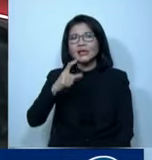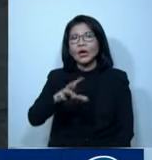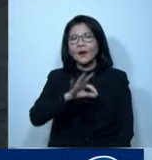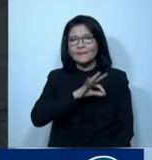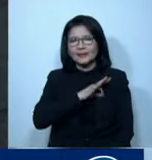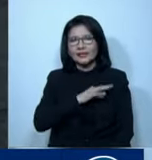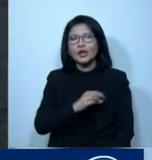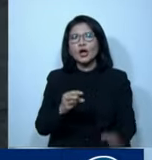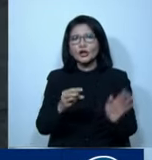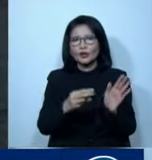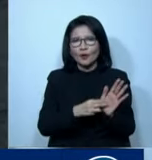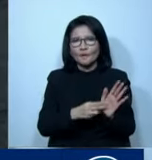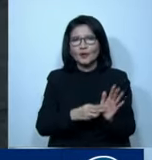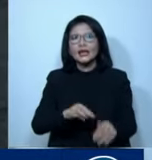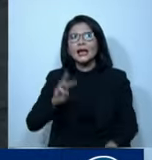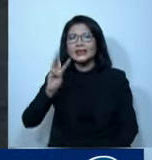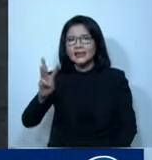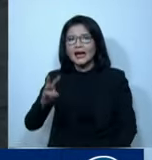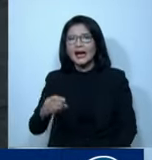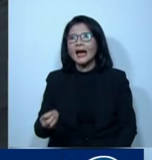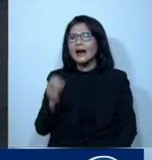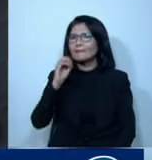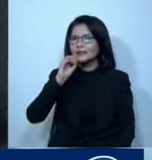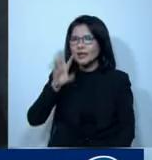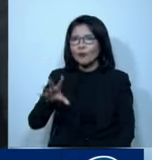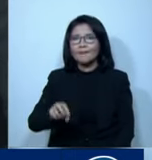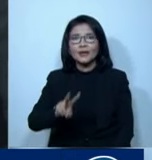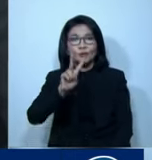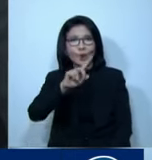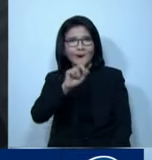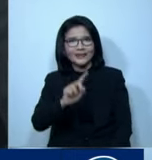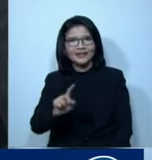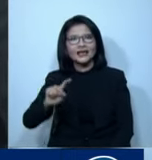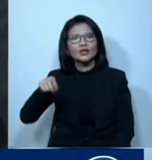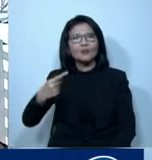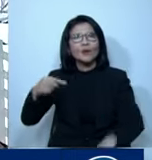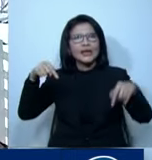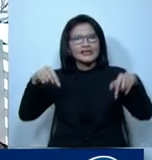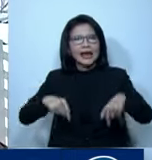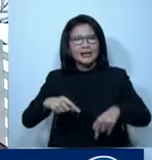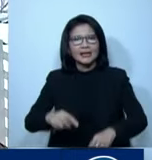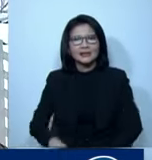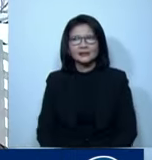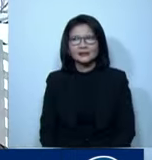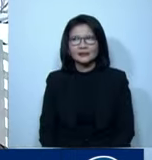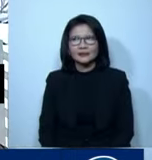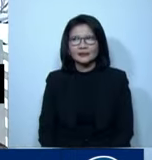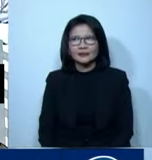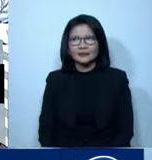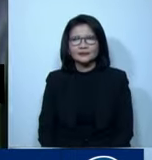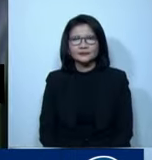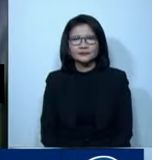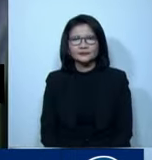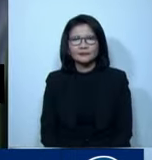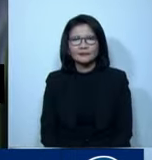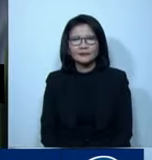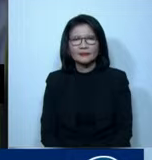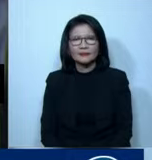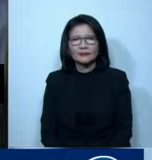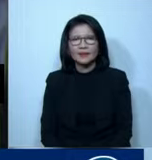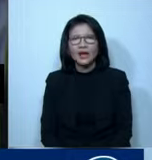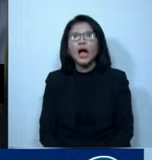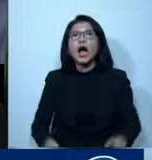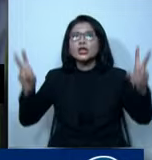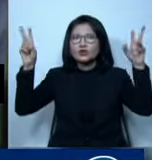Presiden nomor urut 3 untuk menjawab selama 2 menit waktunya dimulai dari sekarang Makasih Pak Prabowo isu ini